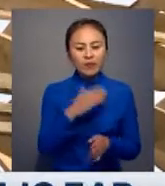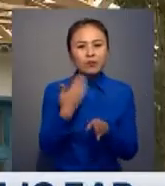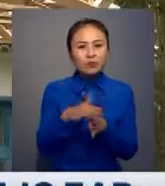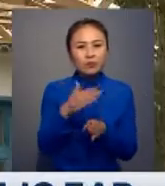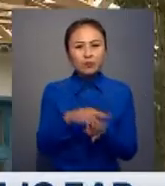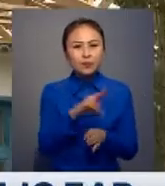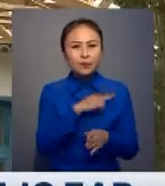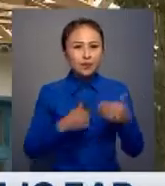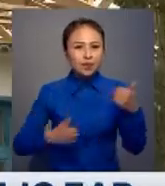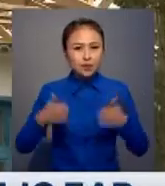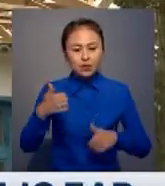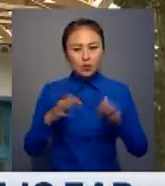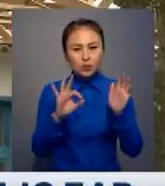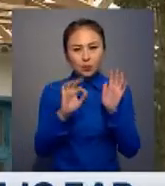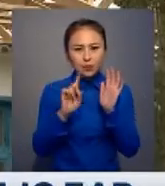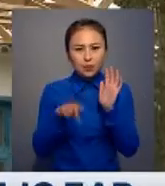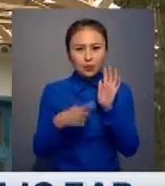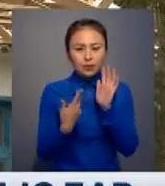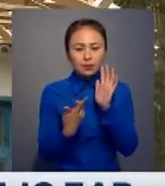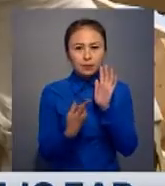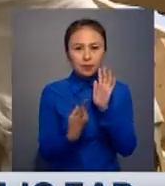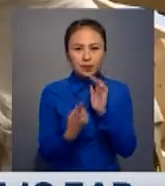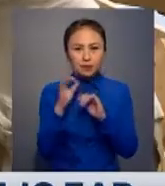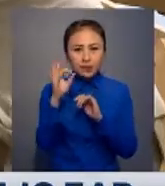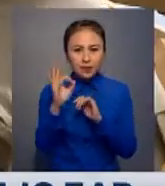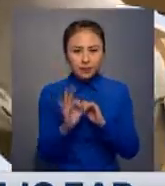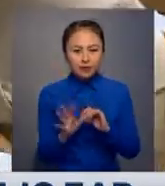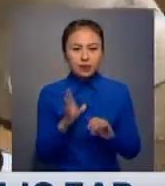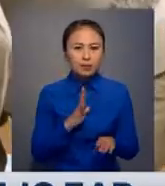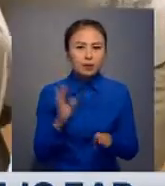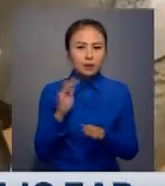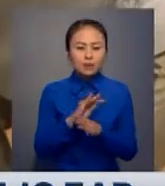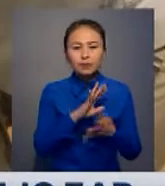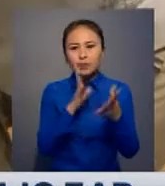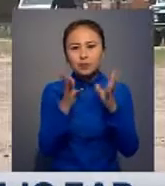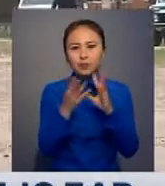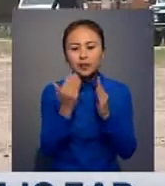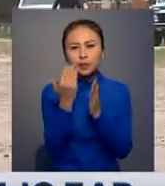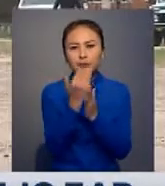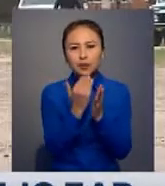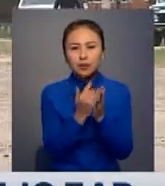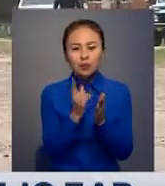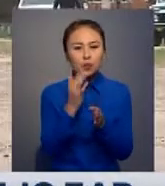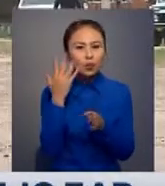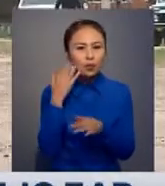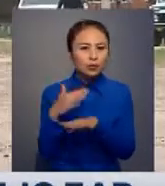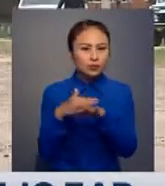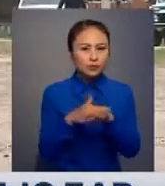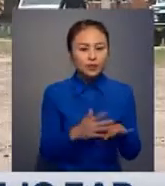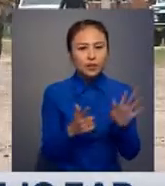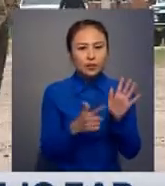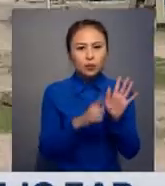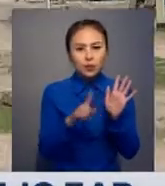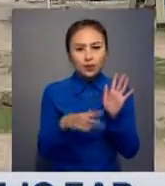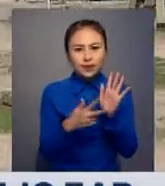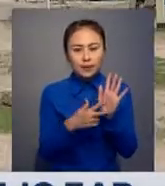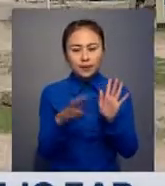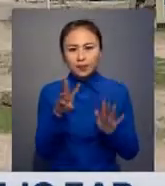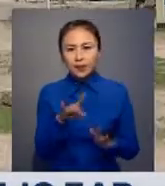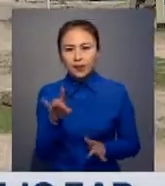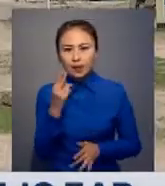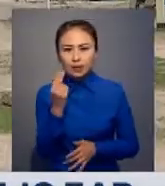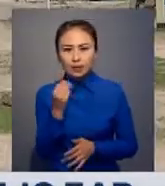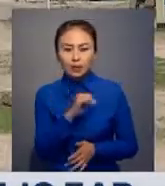кезеңмен салыстырғанда 0,1 пайызға төмендеген. Нәтижелі жұмыспен қамту бағдарламасына бөлінген 7,8 миллиард